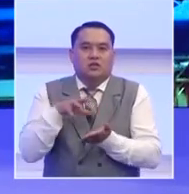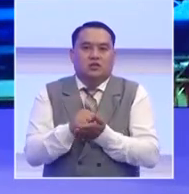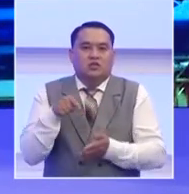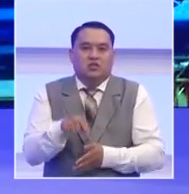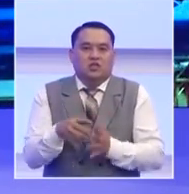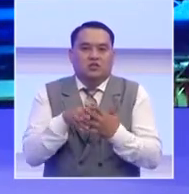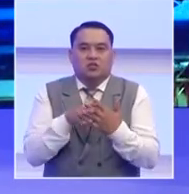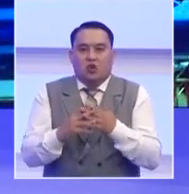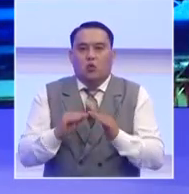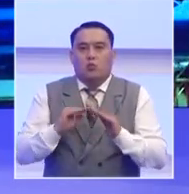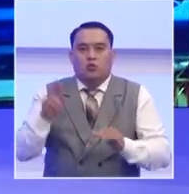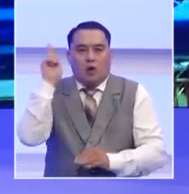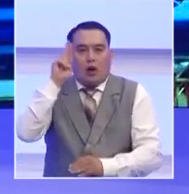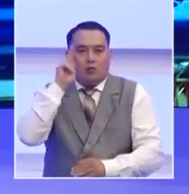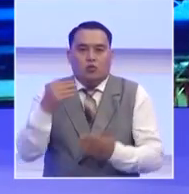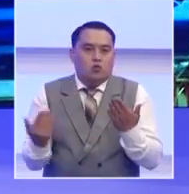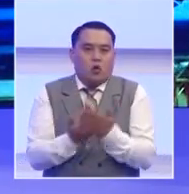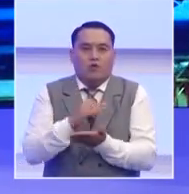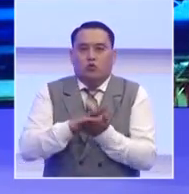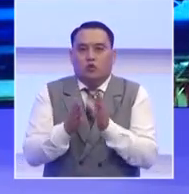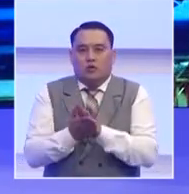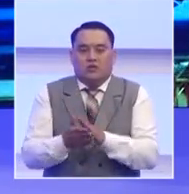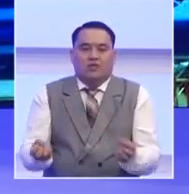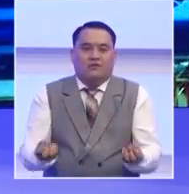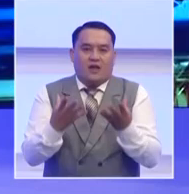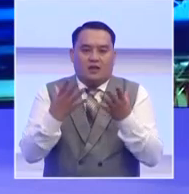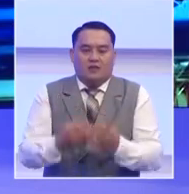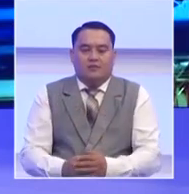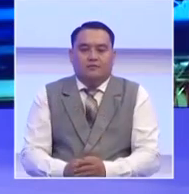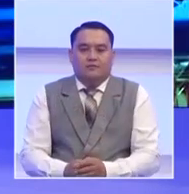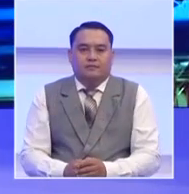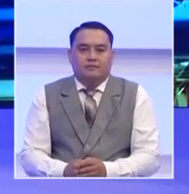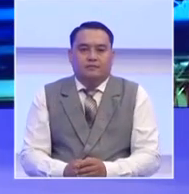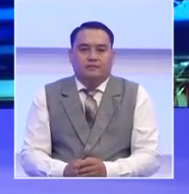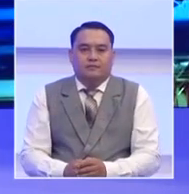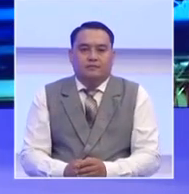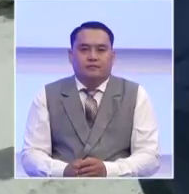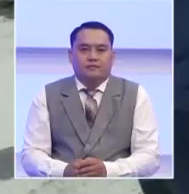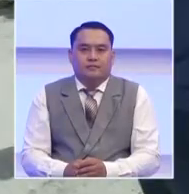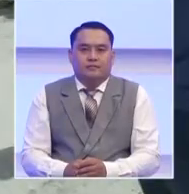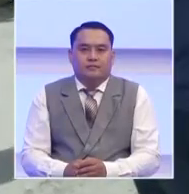тысячи сельских ребят будут обучаться в современных условиях. Светлое время суток.